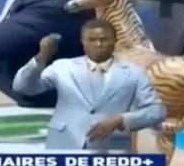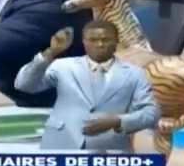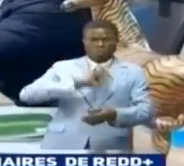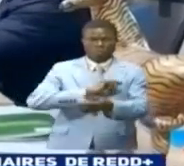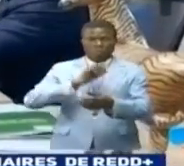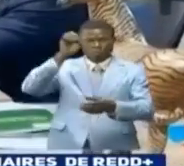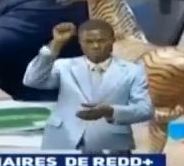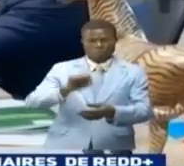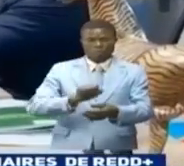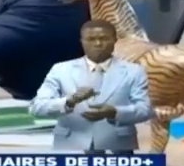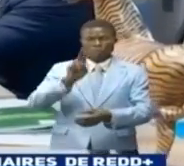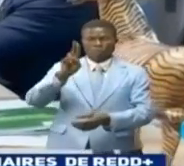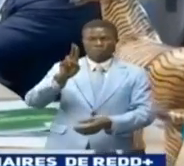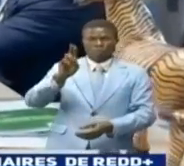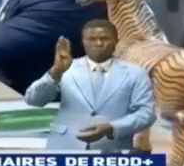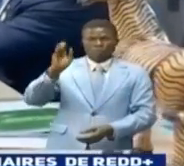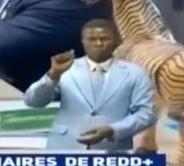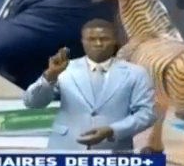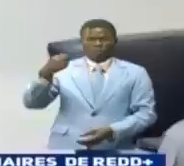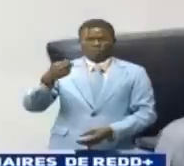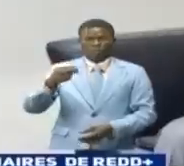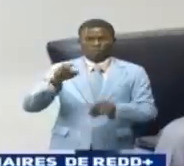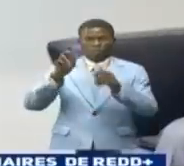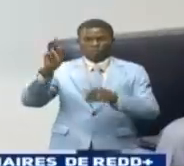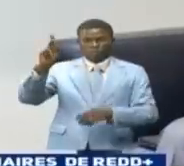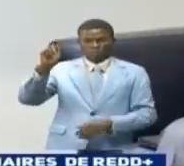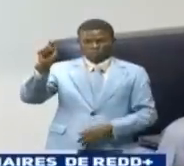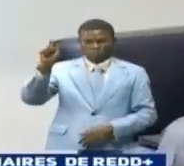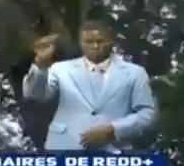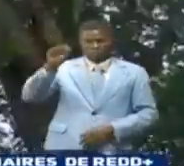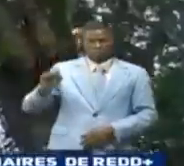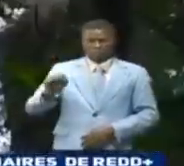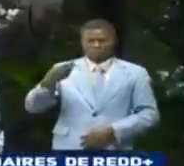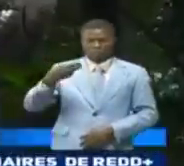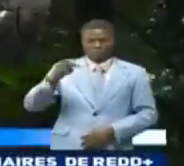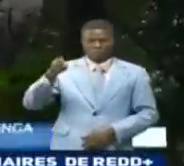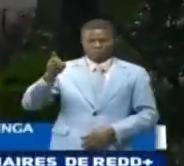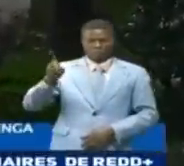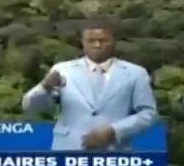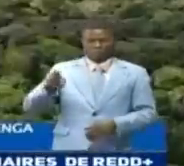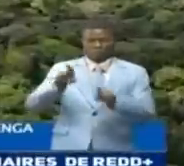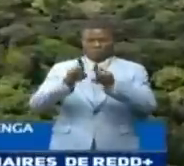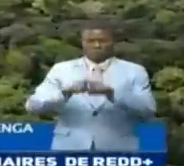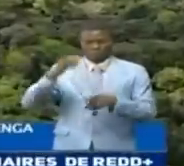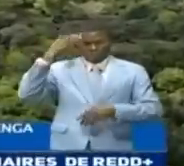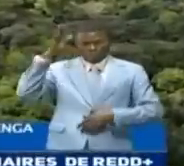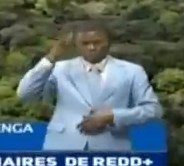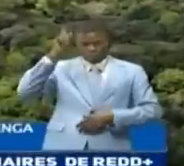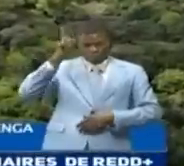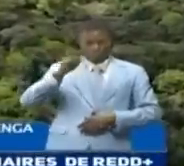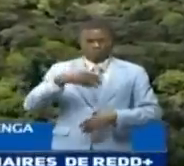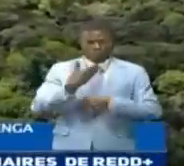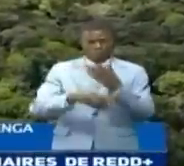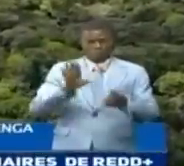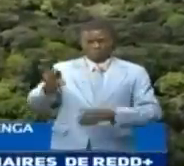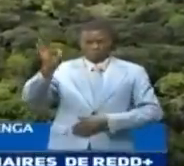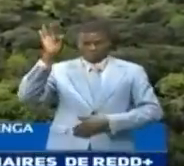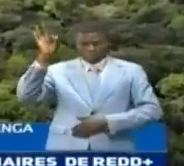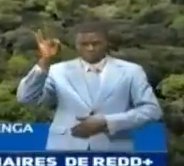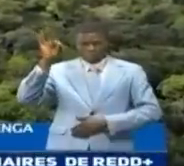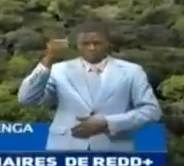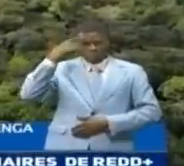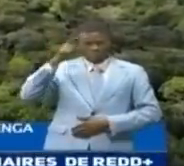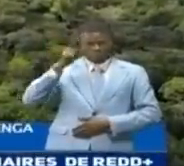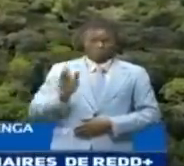d'Ubangi, de la Chopo et de l'Équateur et son programme dans les Maïndombé est le premier à être sélectionné pour